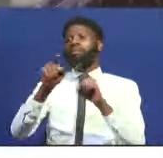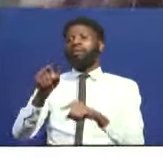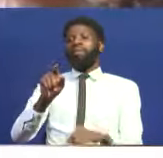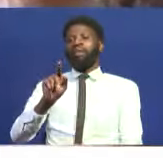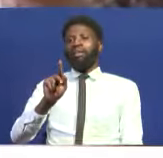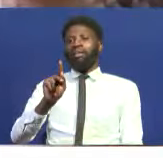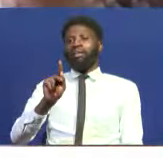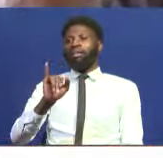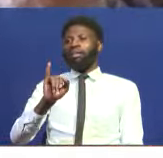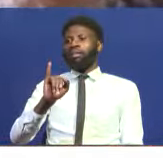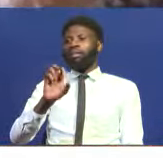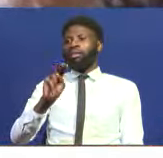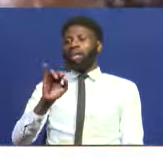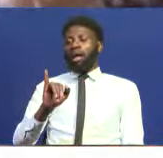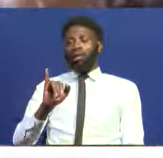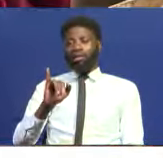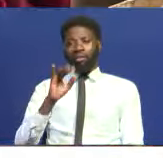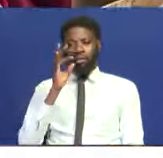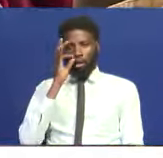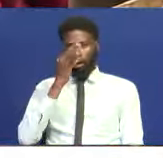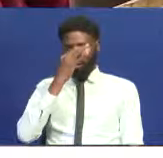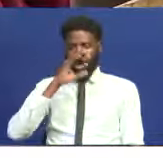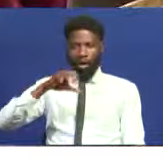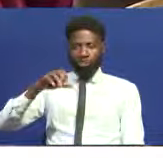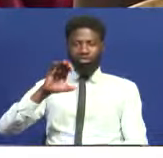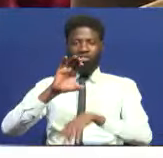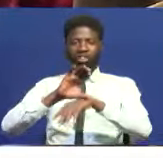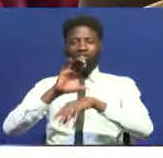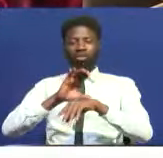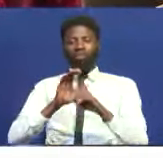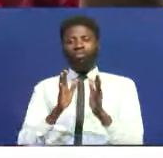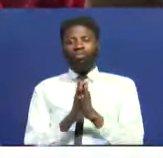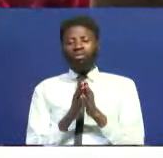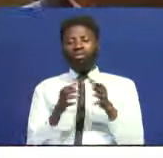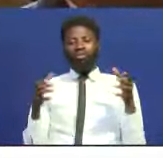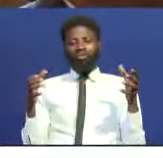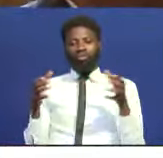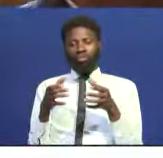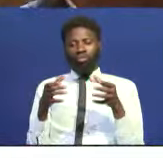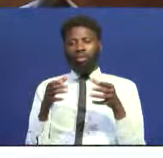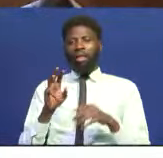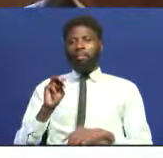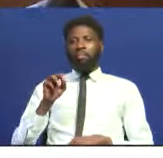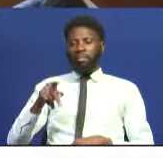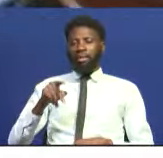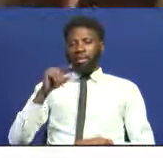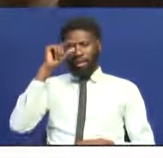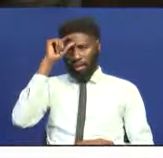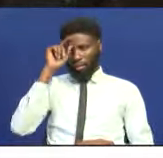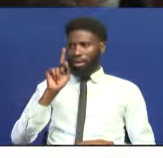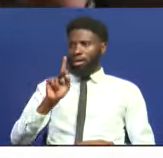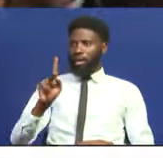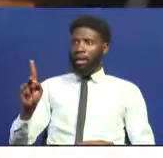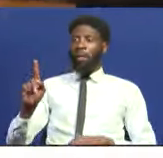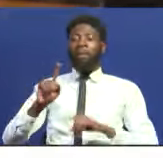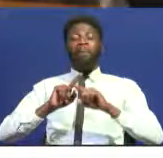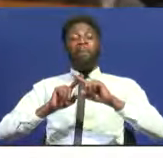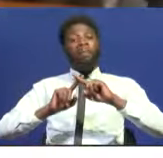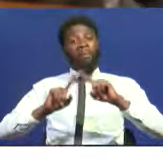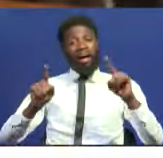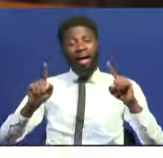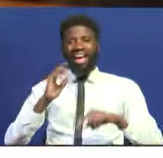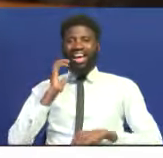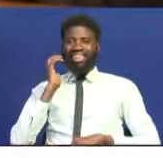katika kaunti ya Nyeri akiwa ameandamana na baadhi ya wabunge wa Kenya Kwanza. Gachagua hata hivyo hakuahiri kujibu madai